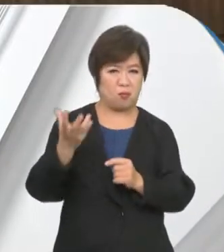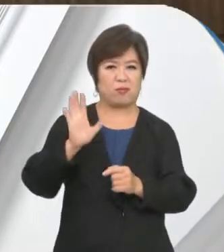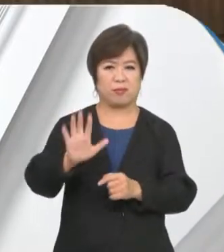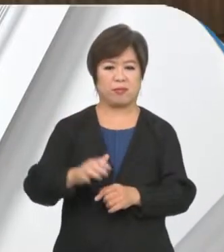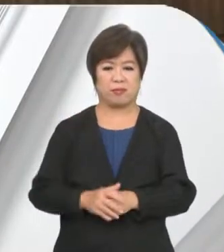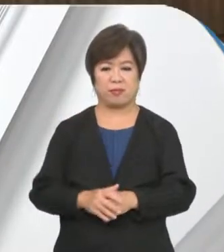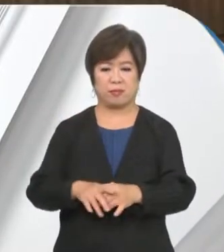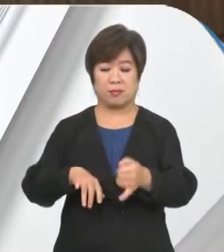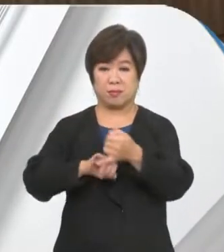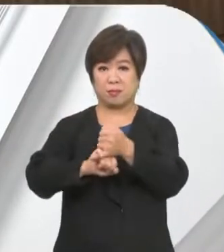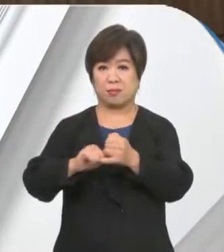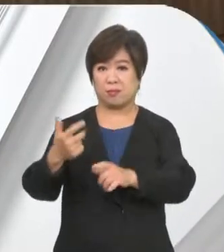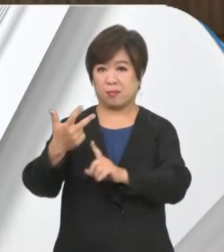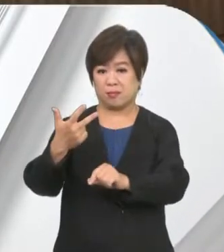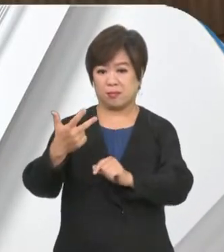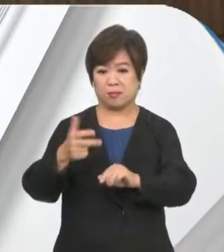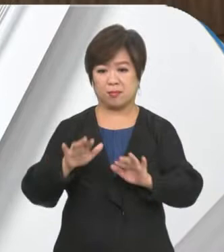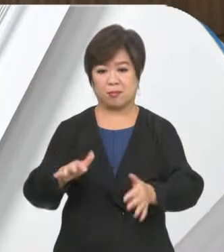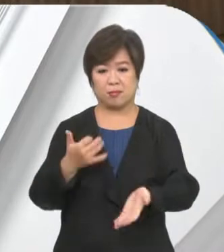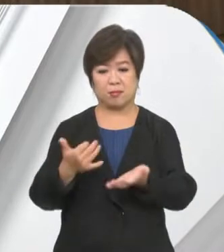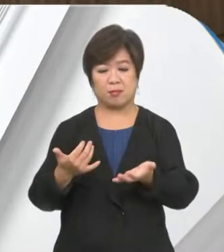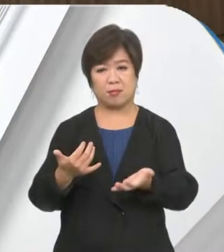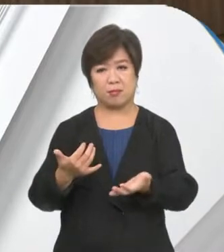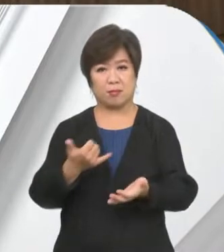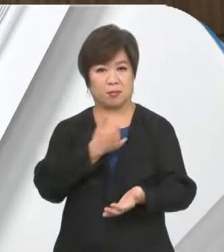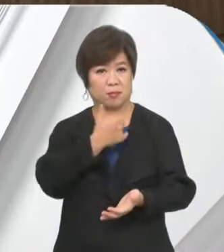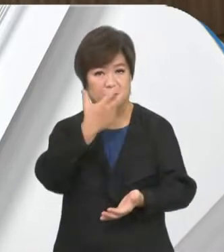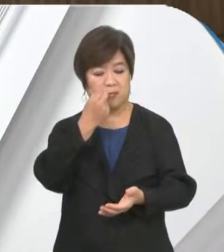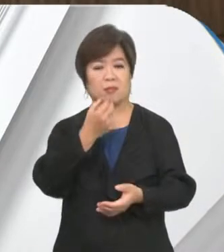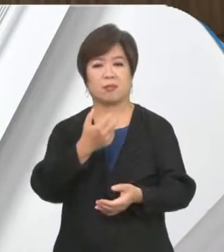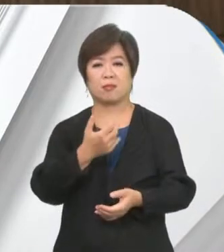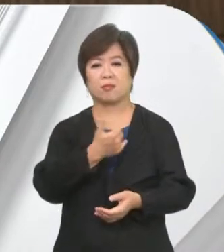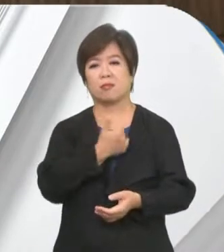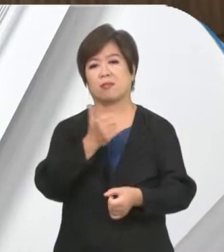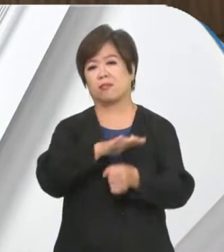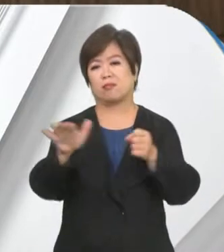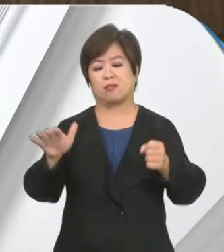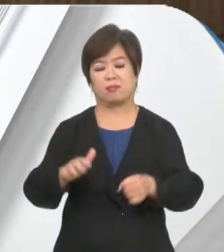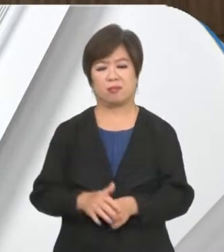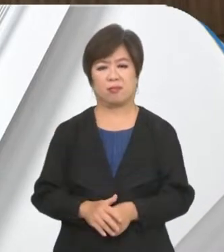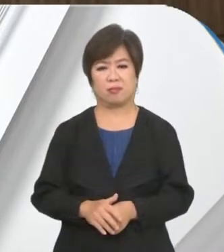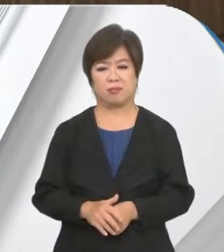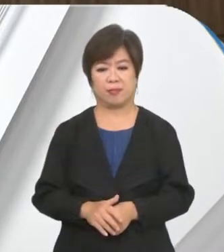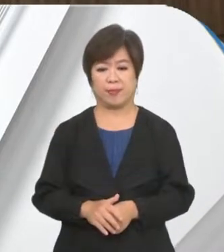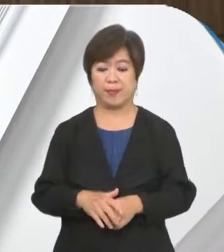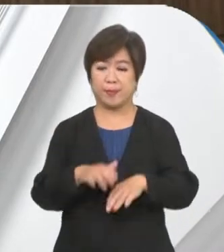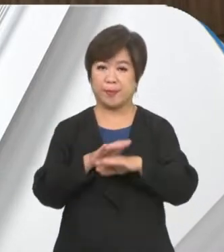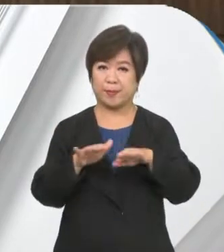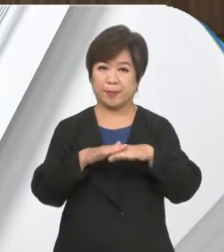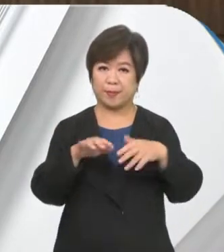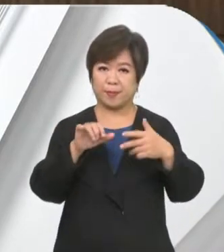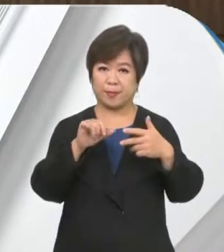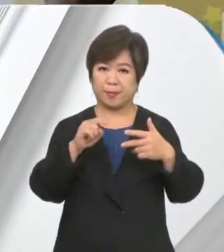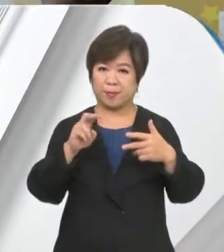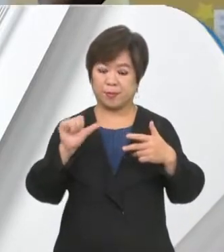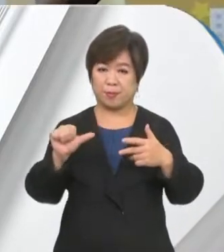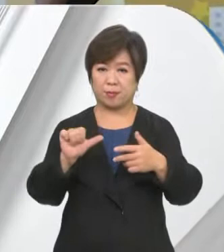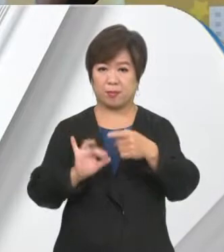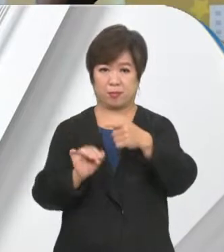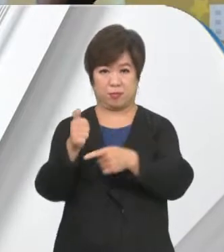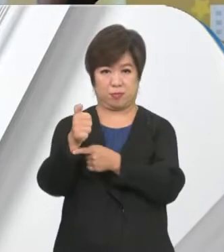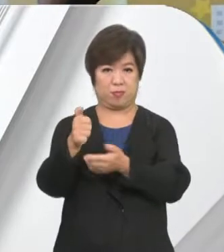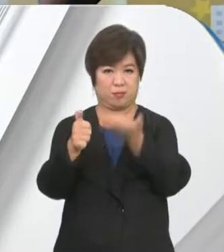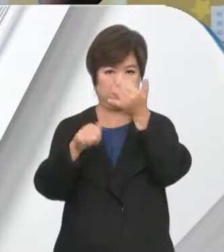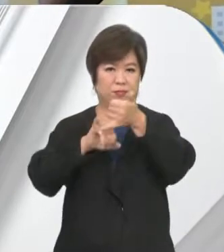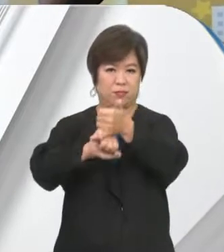订房，7月份的话，大概假日的话，礼拜六都是满的。那我们的平常的话，大概都50%以上。 肯定